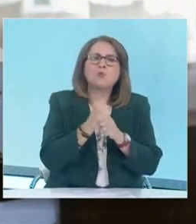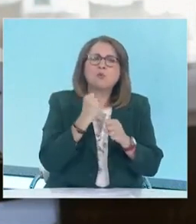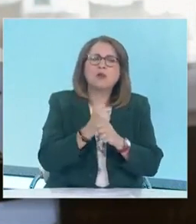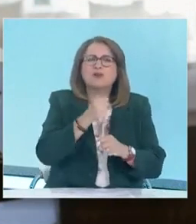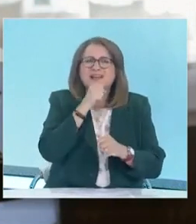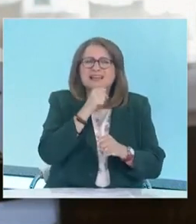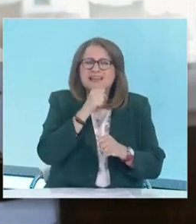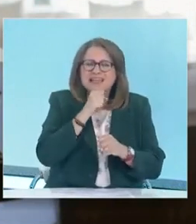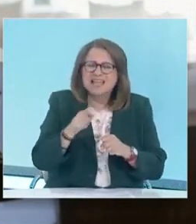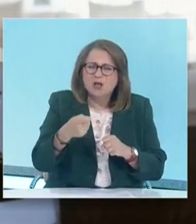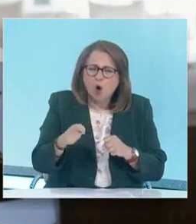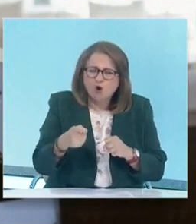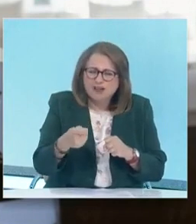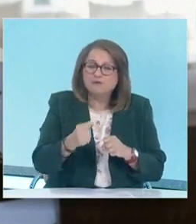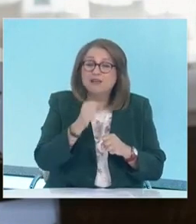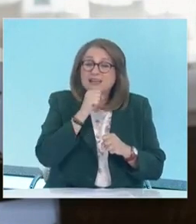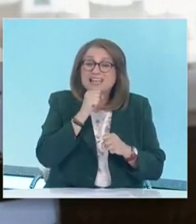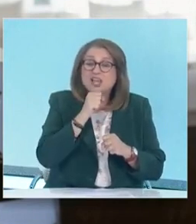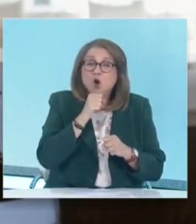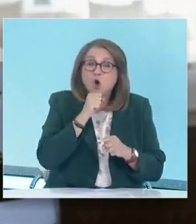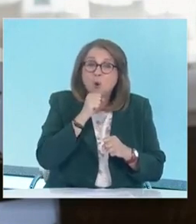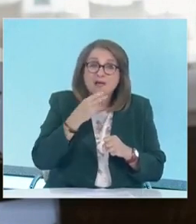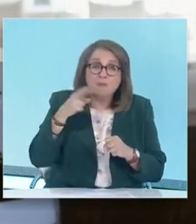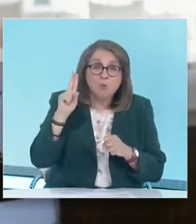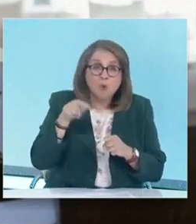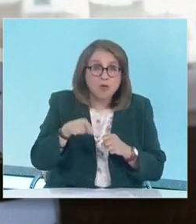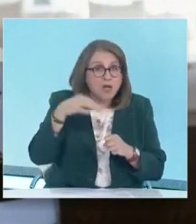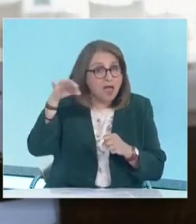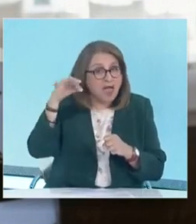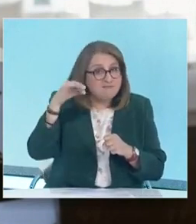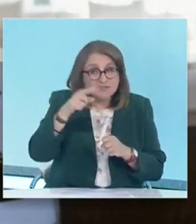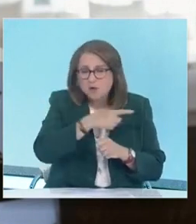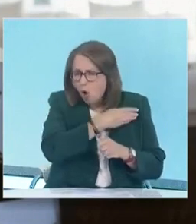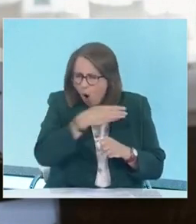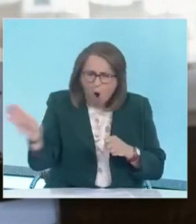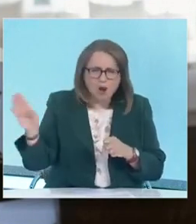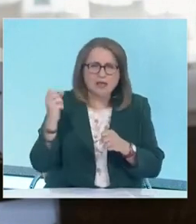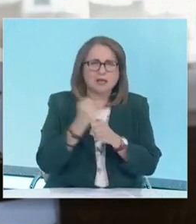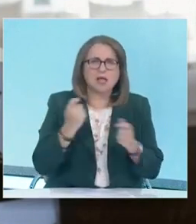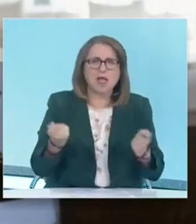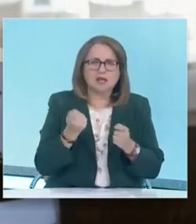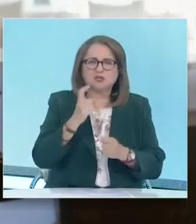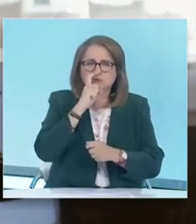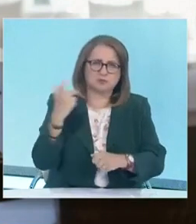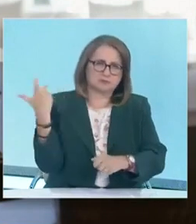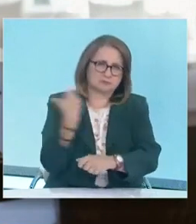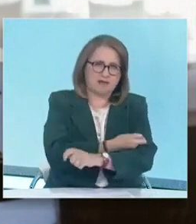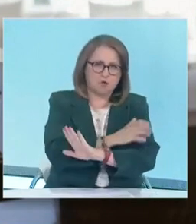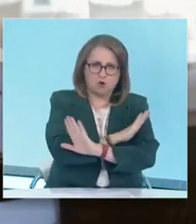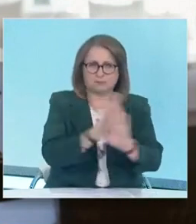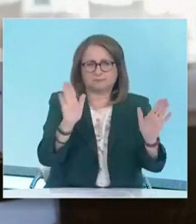ηλικιωμένων, που είναι και η πιο ευπαθής κατηγορία. Όσοι δεν το πράξουν, θα τεθούν σε αναστολή